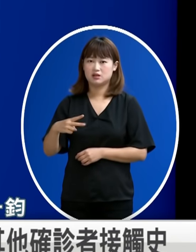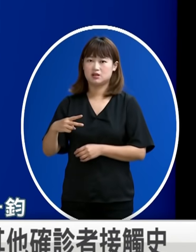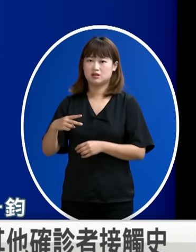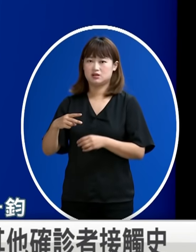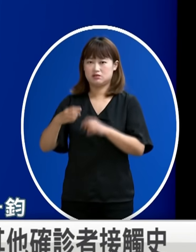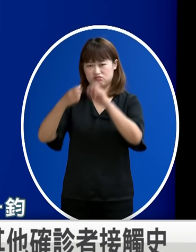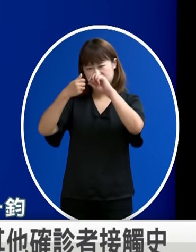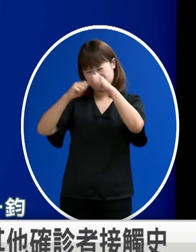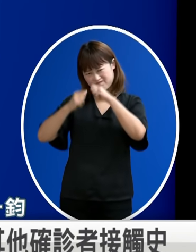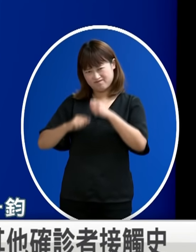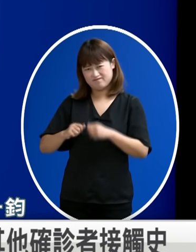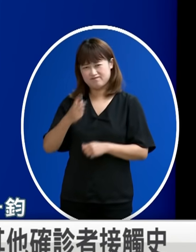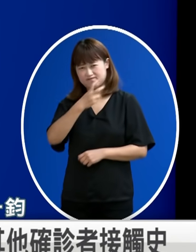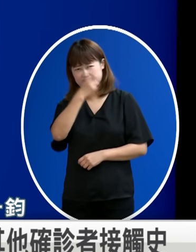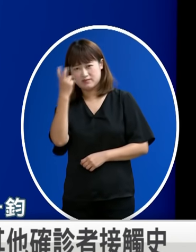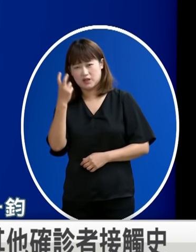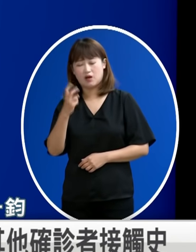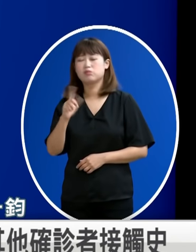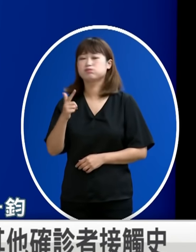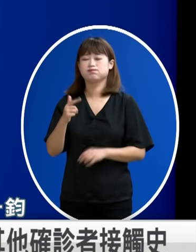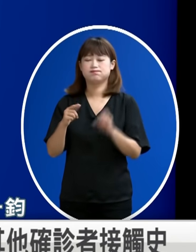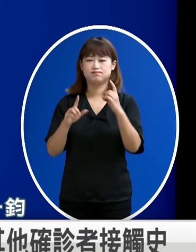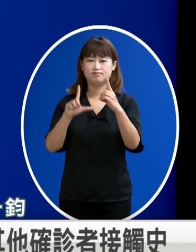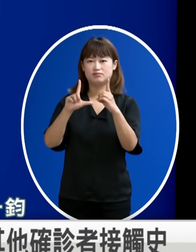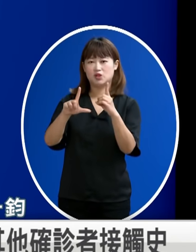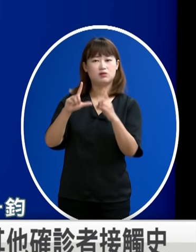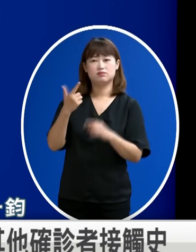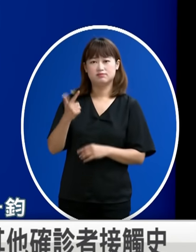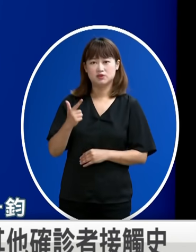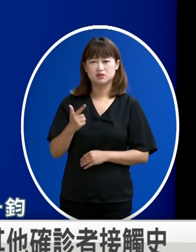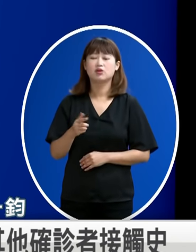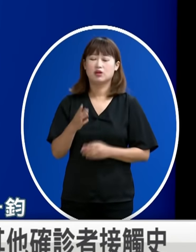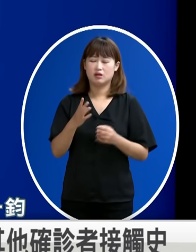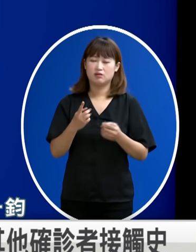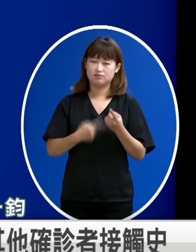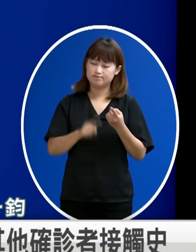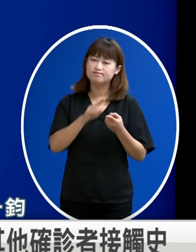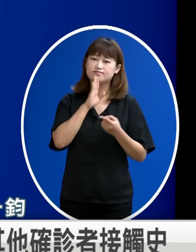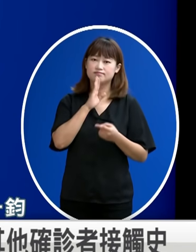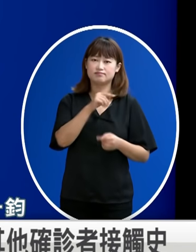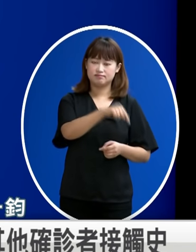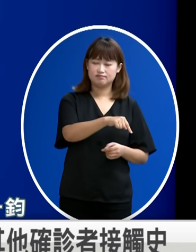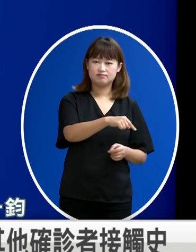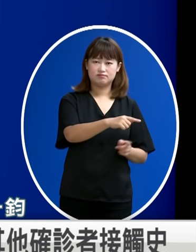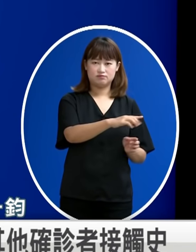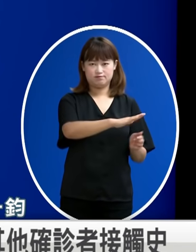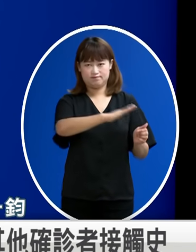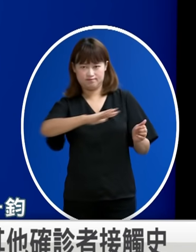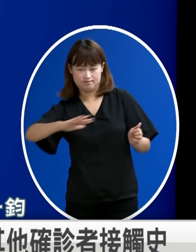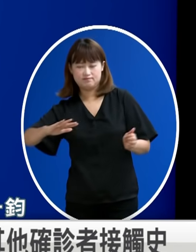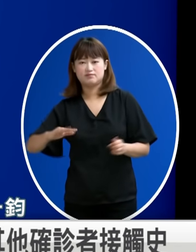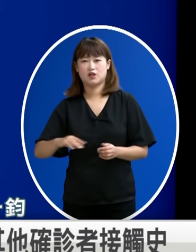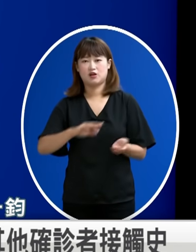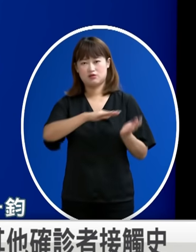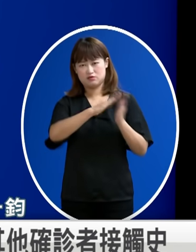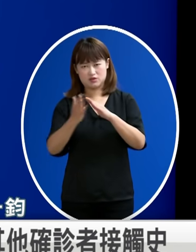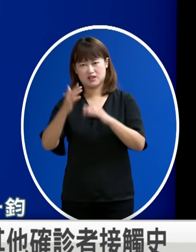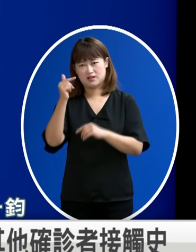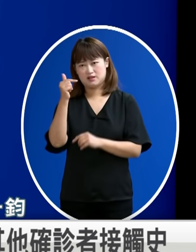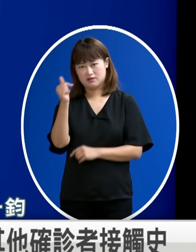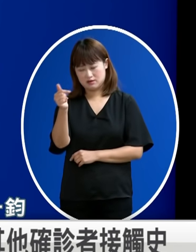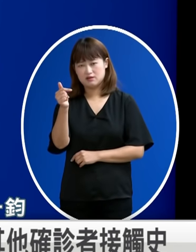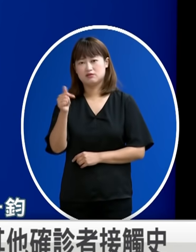序一次，确定是阿法株，并不是 Delta 株，所以应该是前面的感染有这个后面有复阳的一个情形，所以